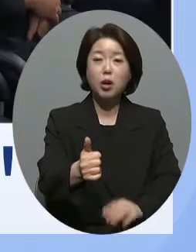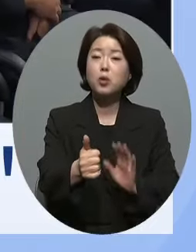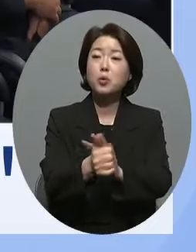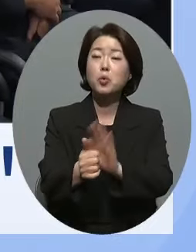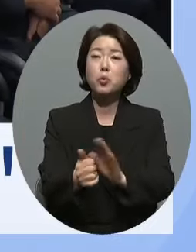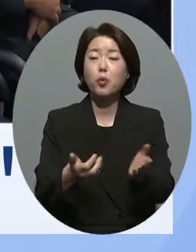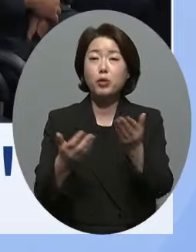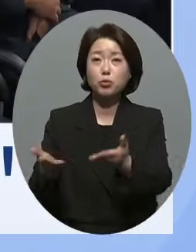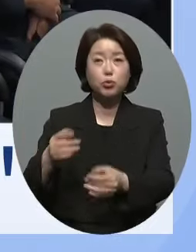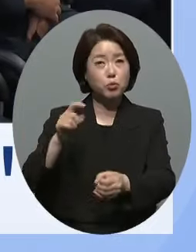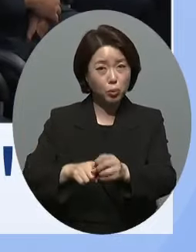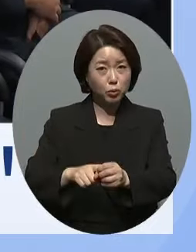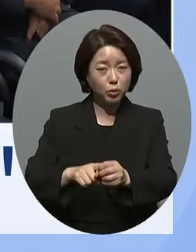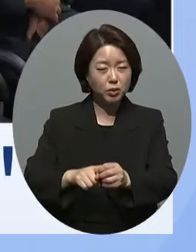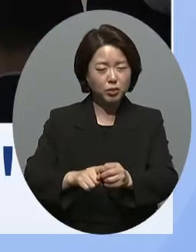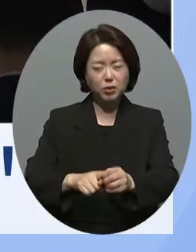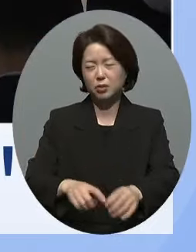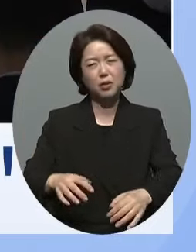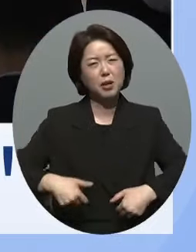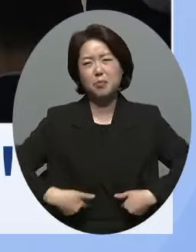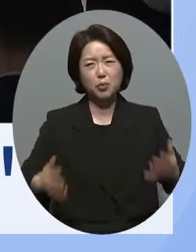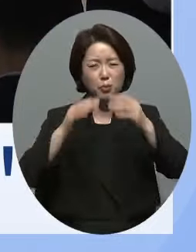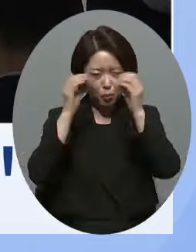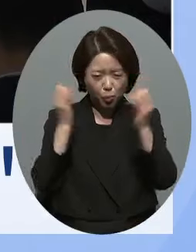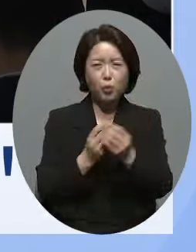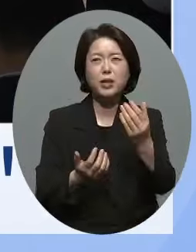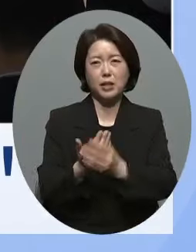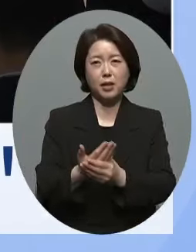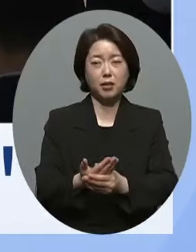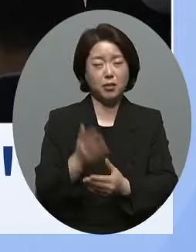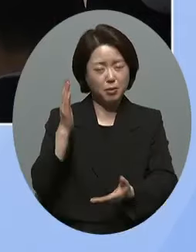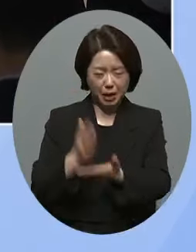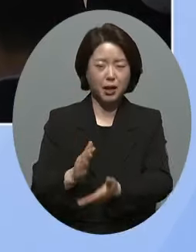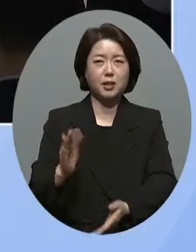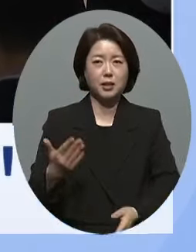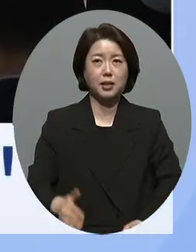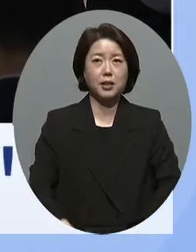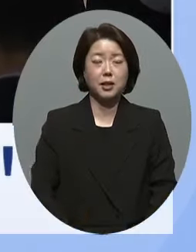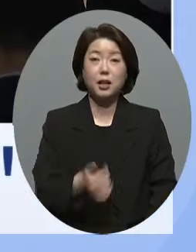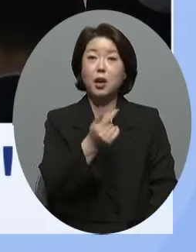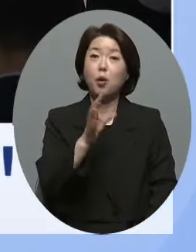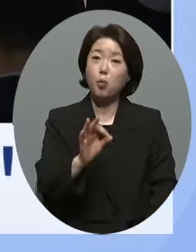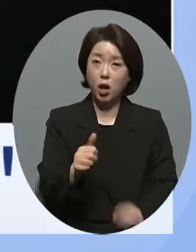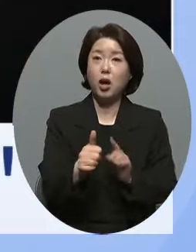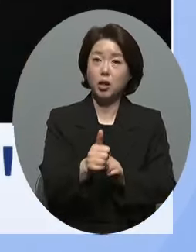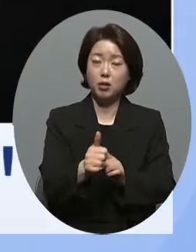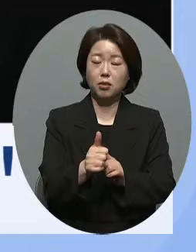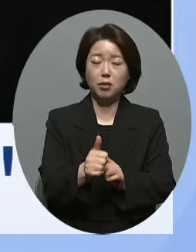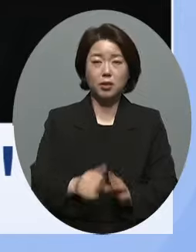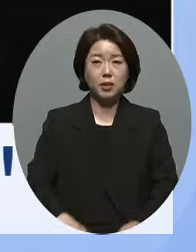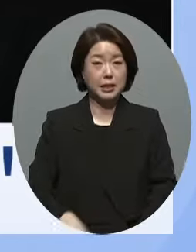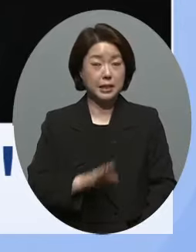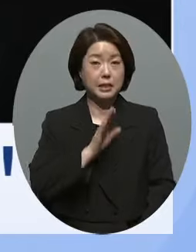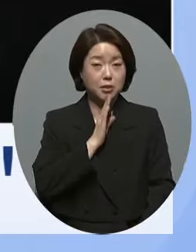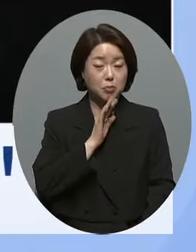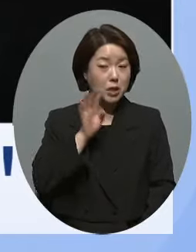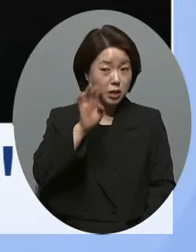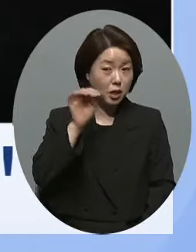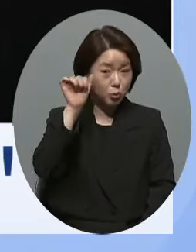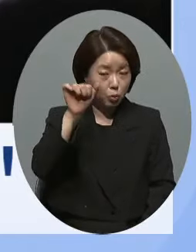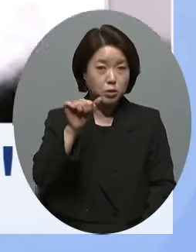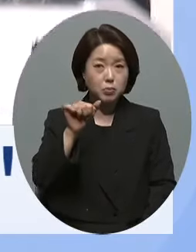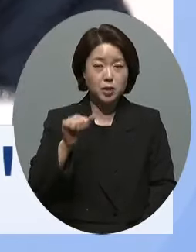열어두기서 하는 것 아니이는 불필요한 오해를 낳고 있단 말이죠 그런 측면에서 저는 이렇게 황우의 위원장이 굳이 저는 뭐 그렇게 정말 40일 50일이